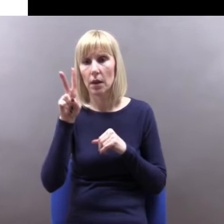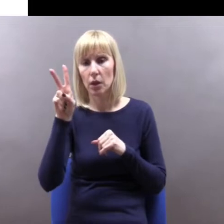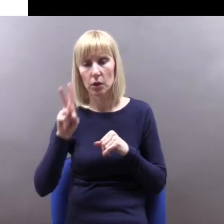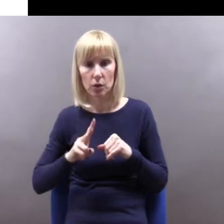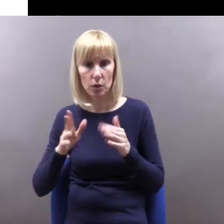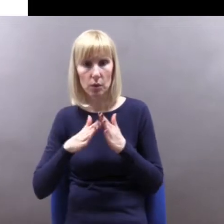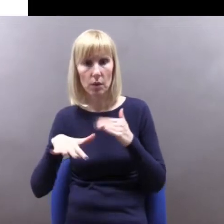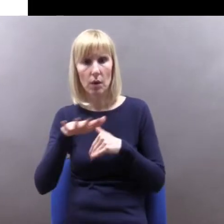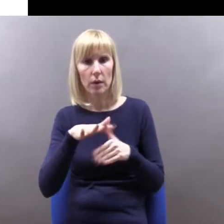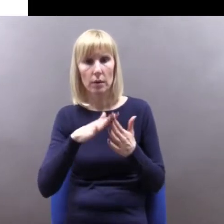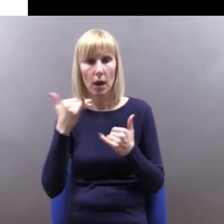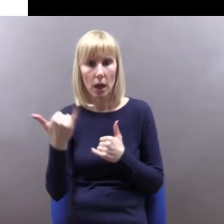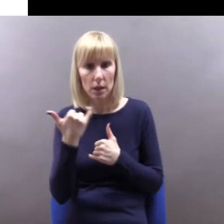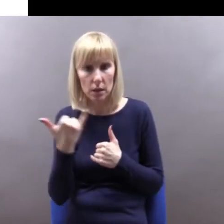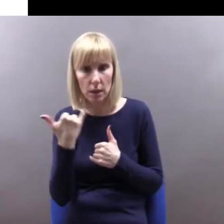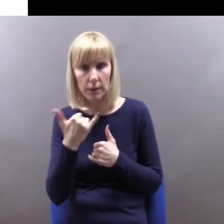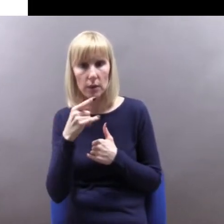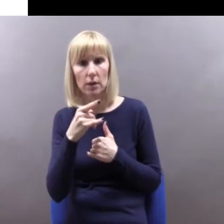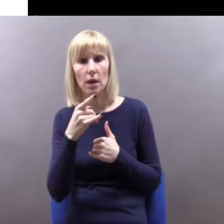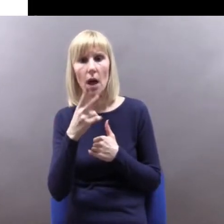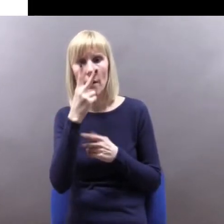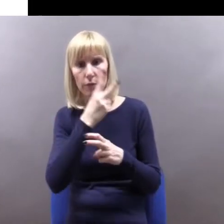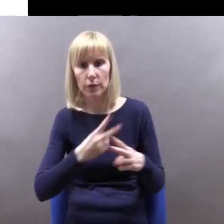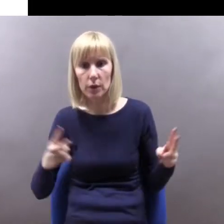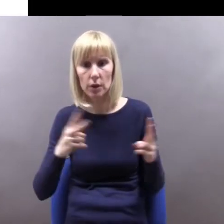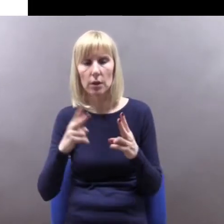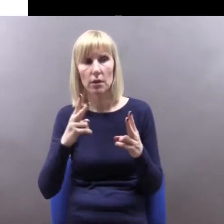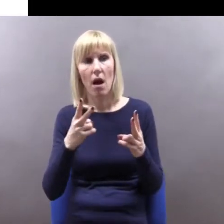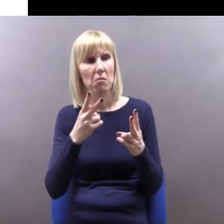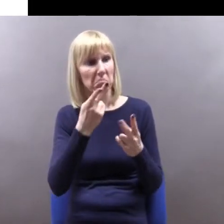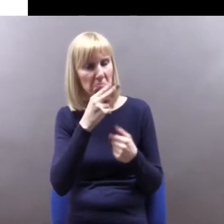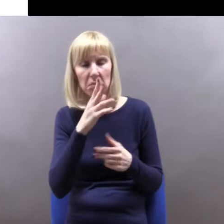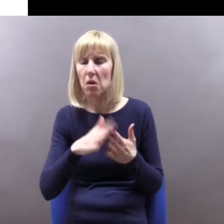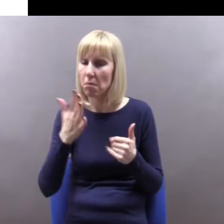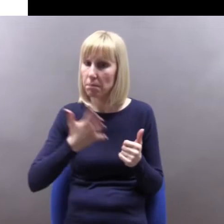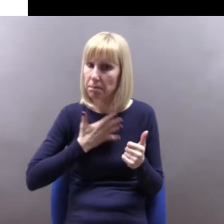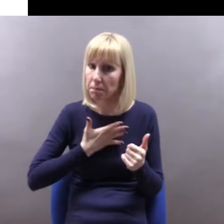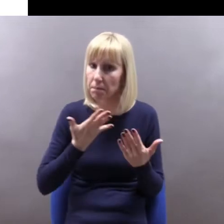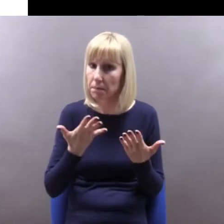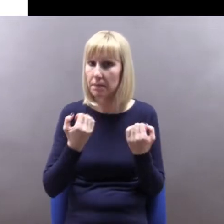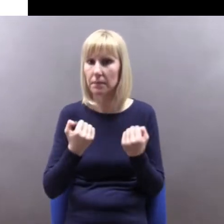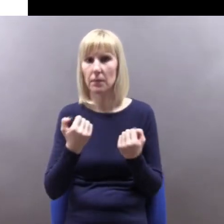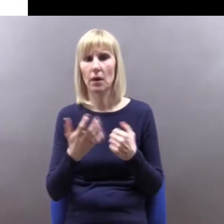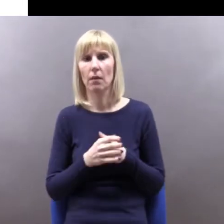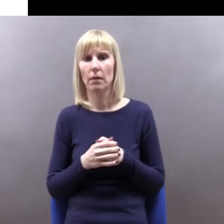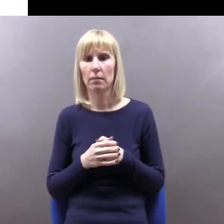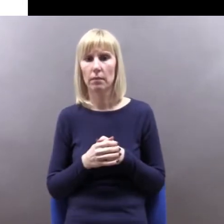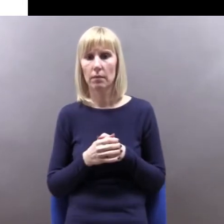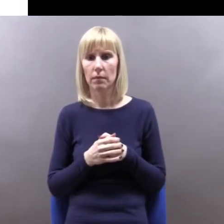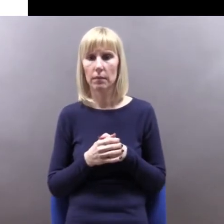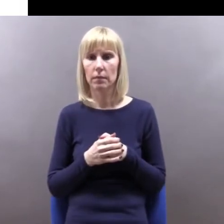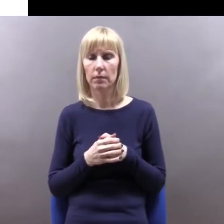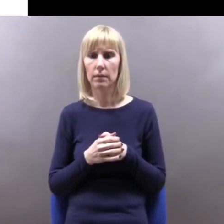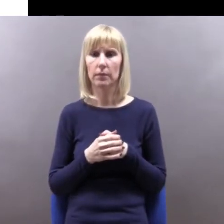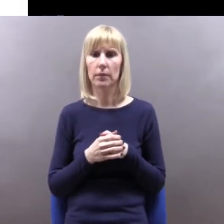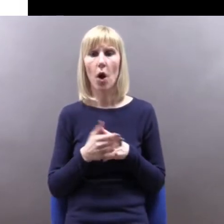bardzo dużo takiej, otwiera głowę na różne możliwości, tak? I to, co też powiedział Adam,